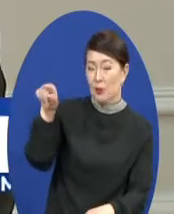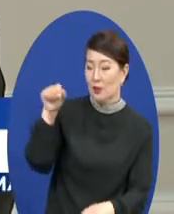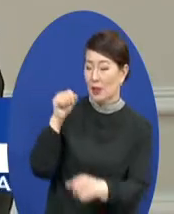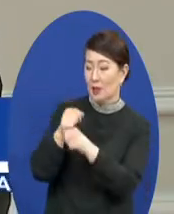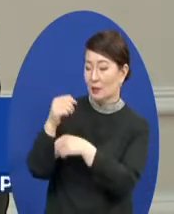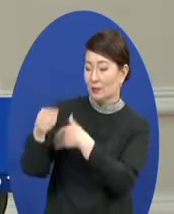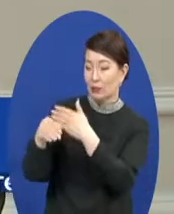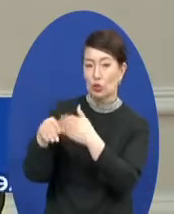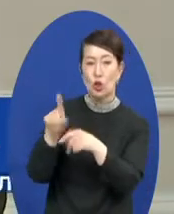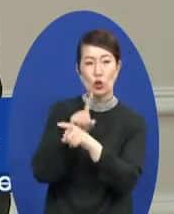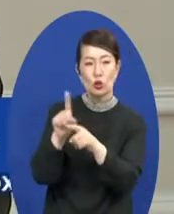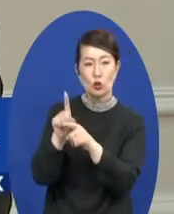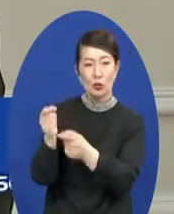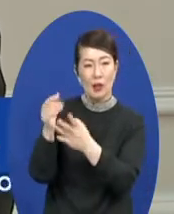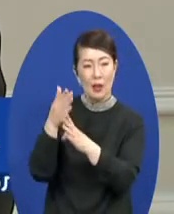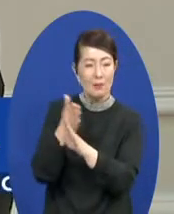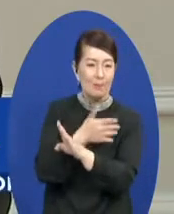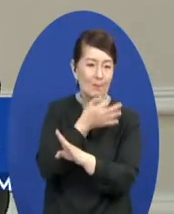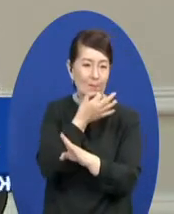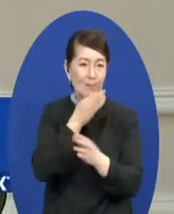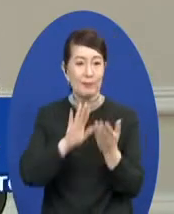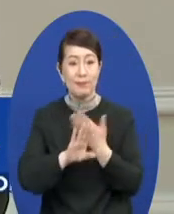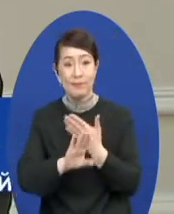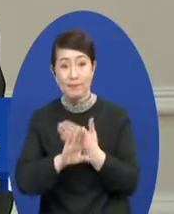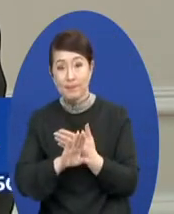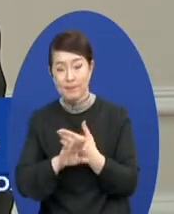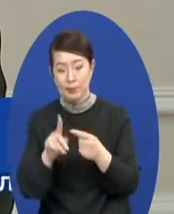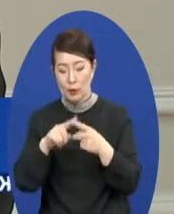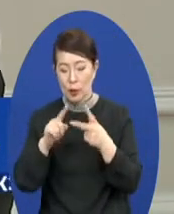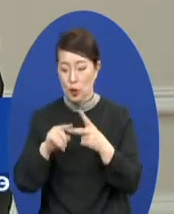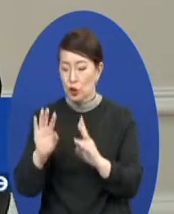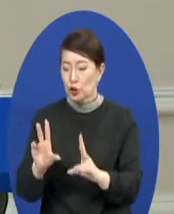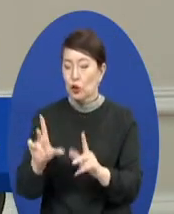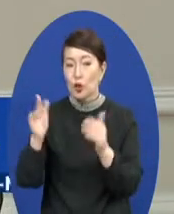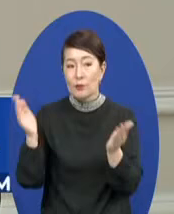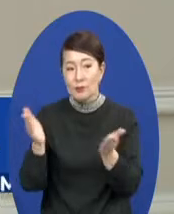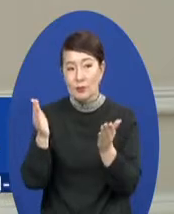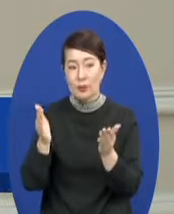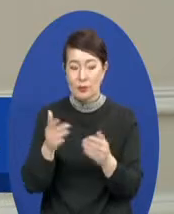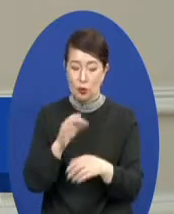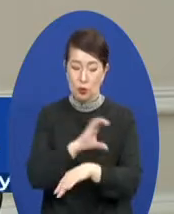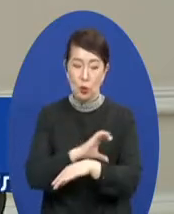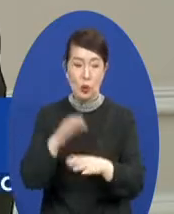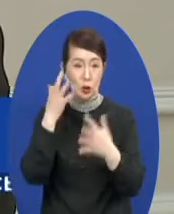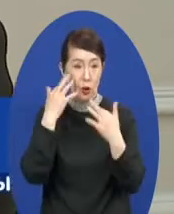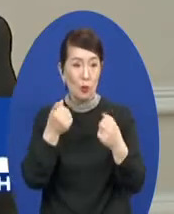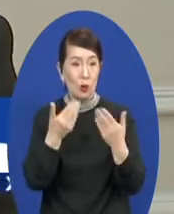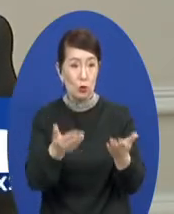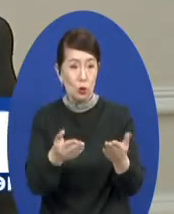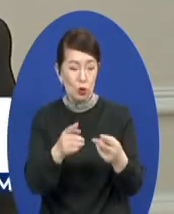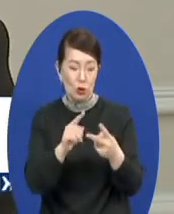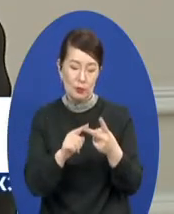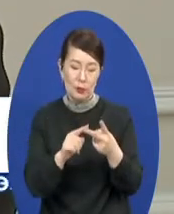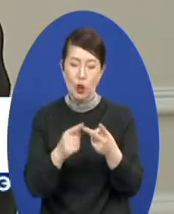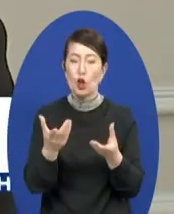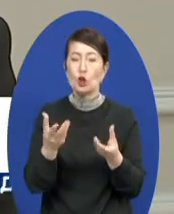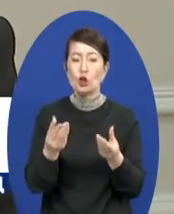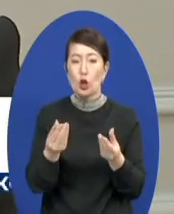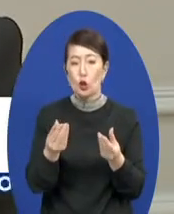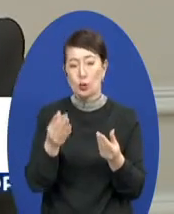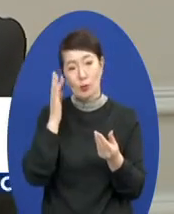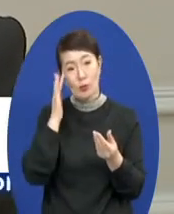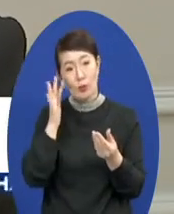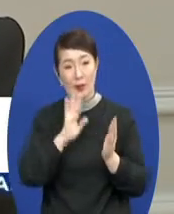байх явцад нь зөрчил гаргахаас нь урьдсан сэргийлэх, соён гэгээр хүлгэж чиглэсэн сурал зохион байгуулах гэсэн ийм одоо